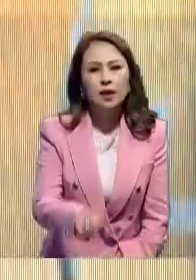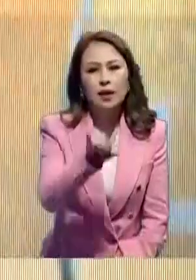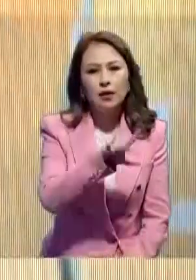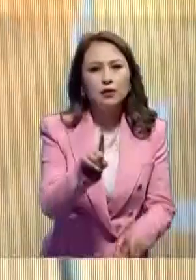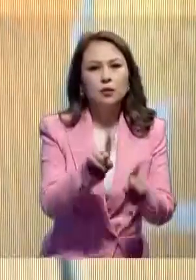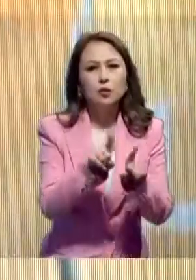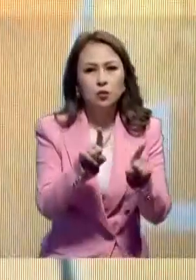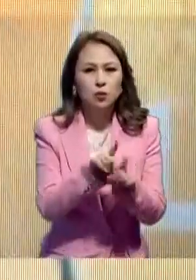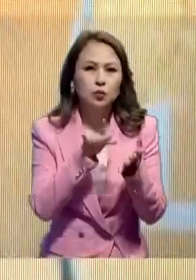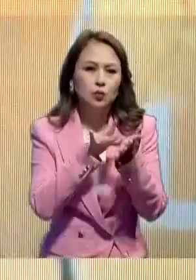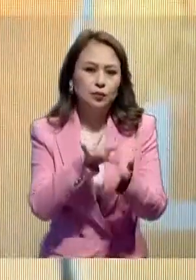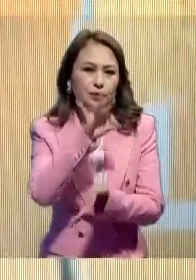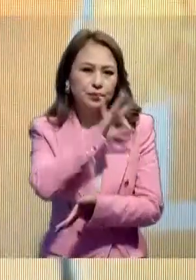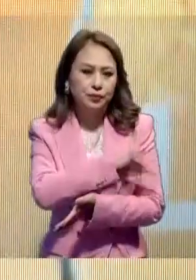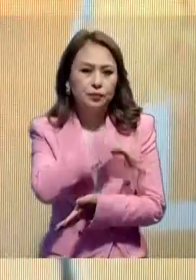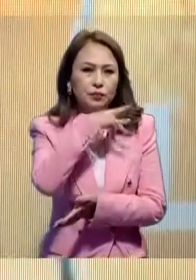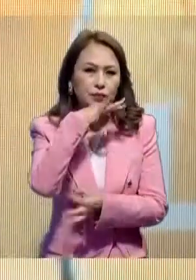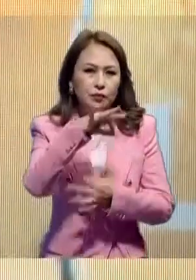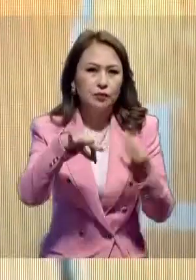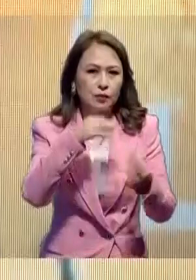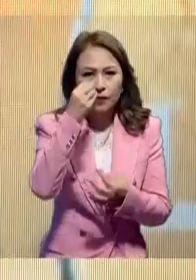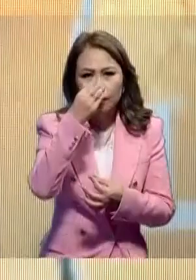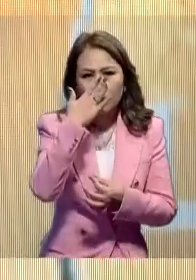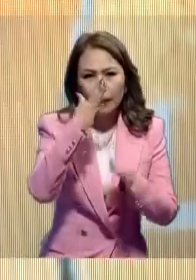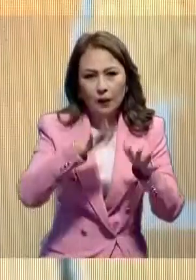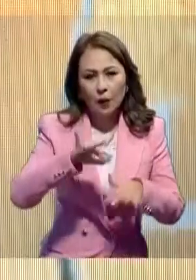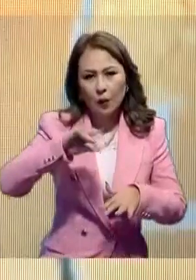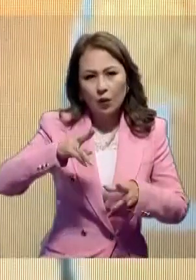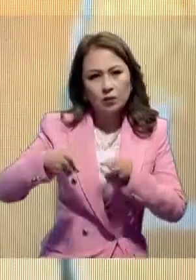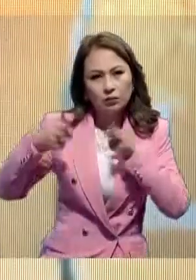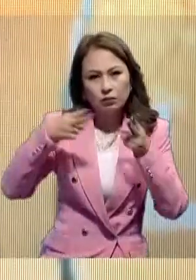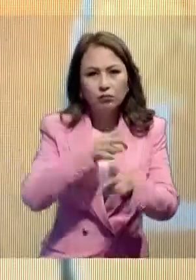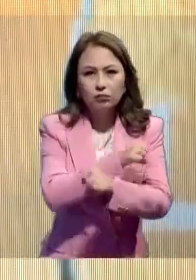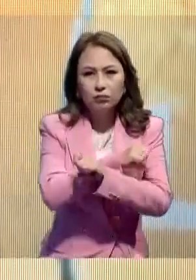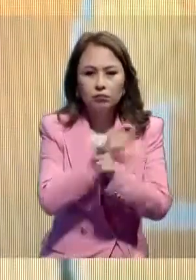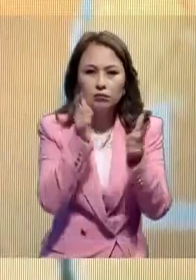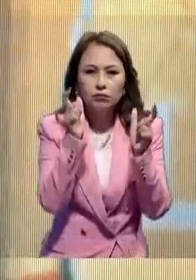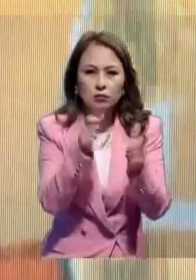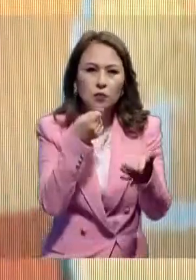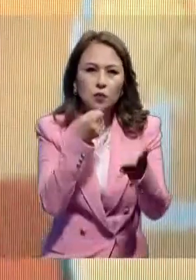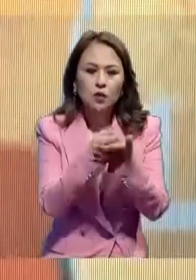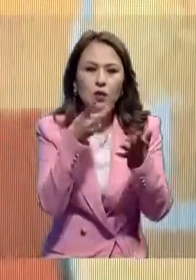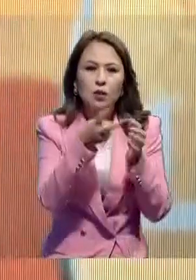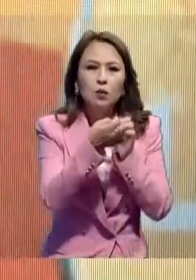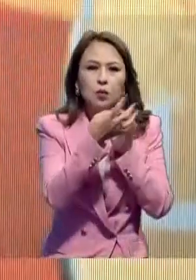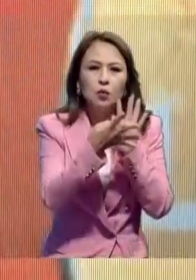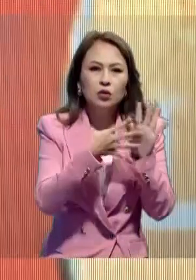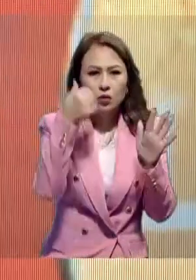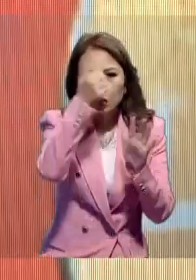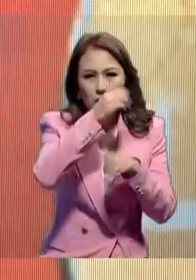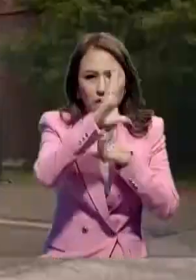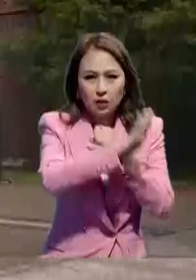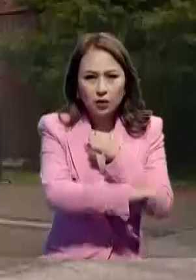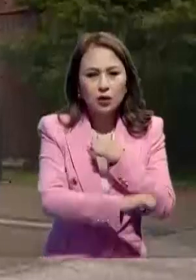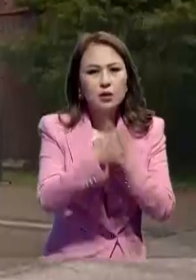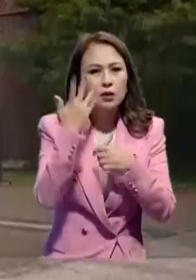Азияда да туризмнен түскен табыс артып келеді. Жапонияда шілдеде демалған шетелдіктер саны пандемияға дейінгі 2019 жылдың